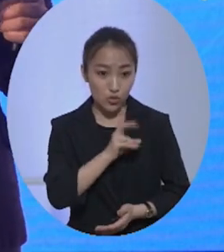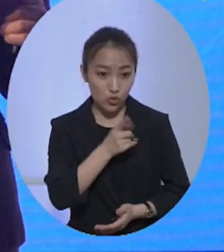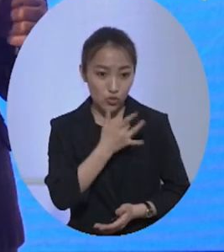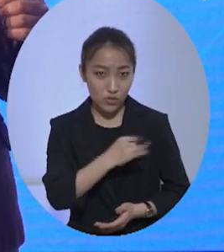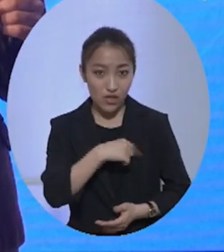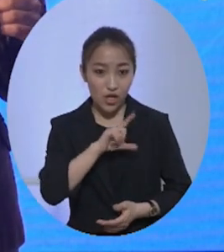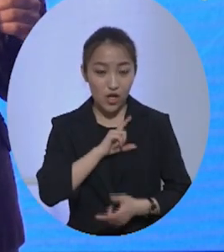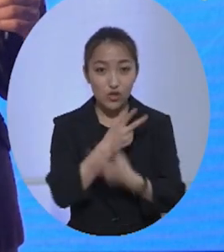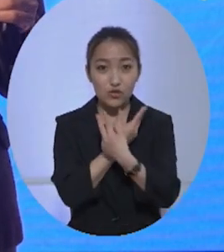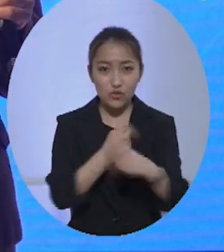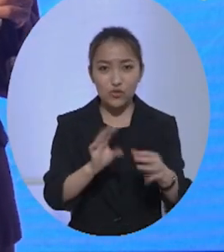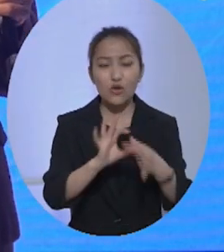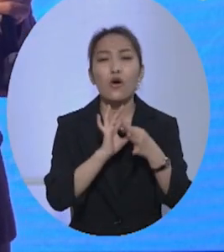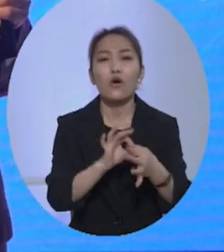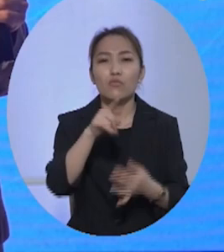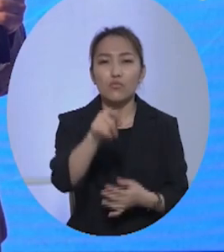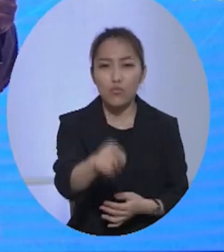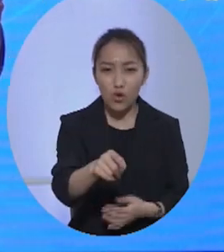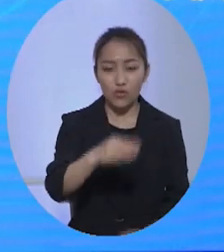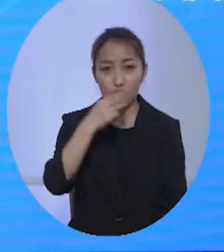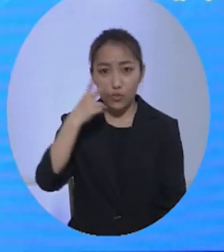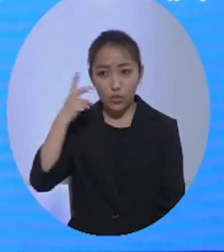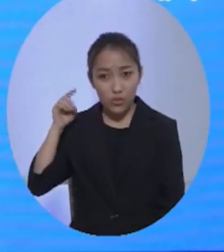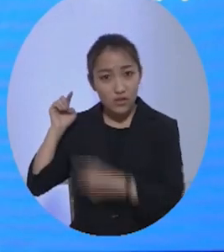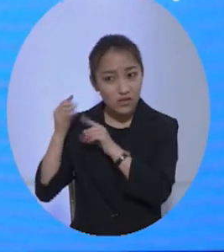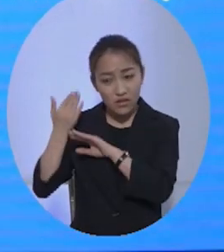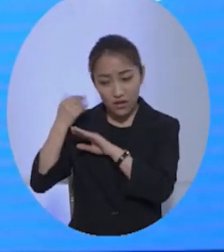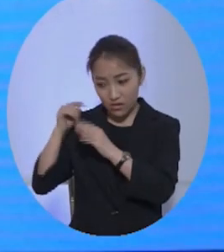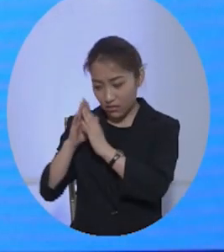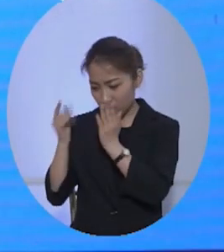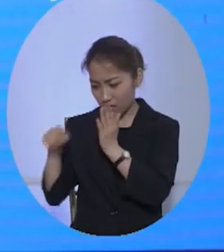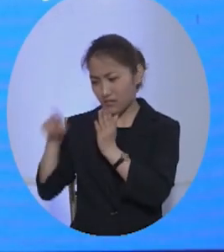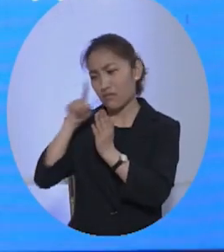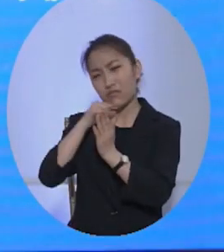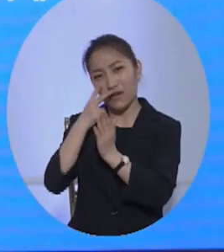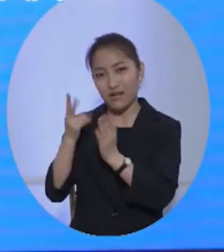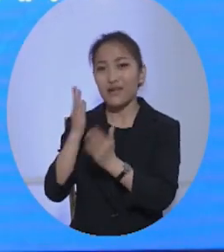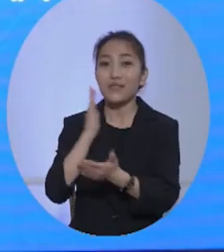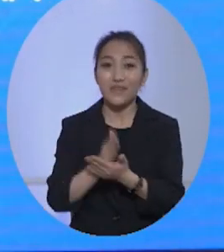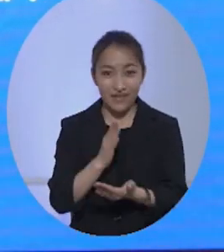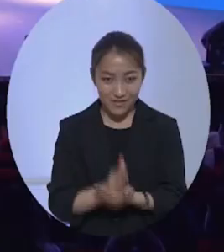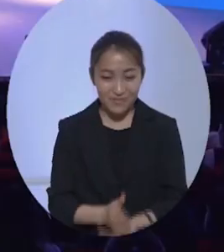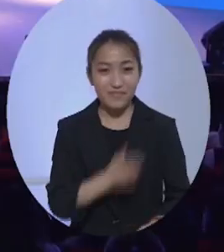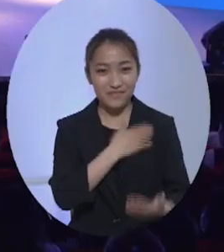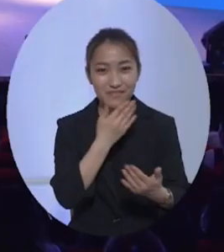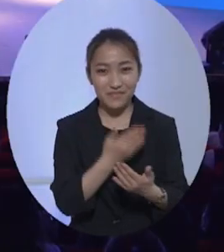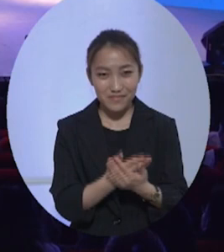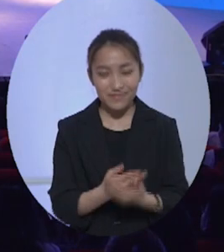эрх чөлөөгөө шалгахлах юм байна гэдгийг түүх бидэнд хэлж өгч байгаа юм байна. За баярлалаа. Уйдарсан боловчлаарай.